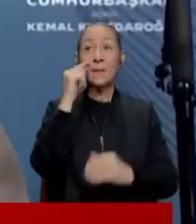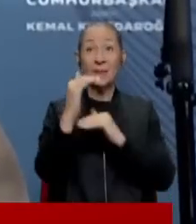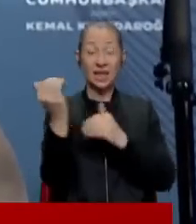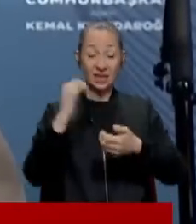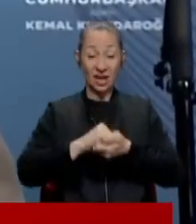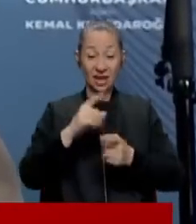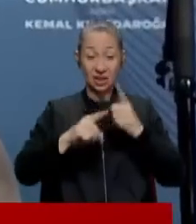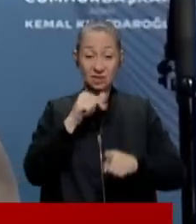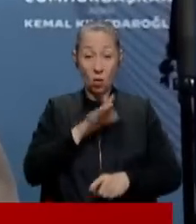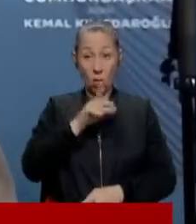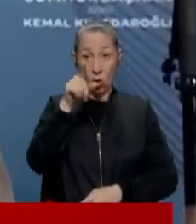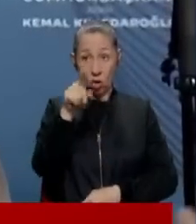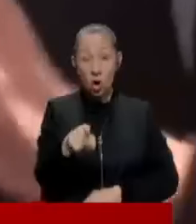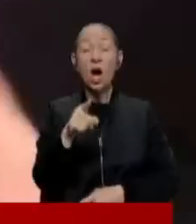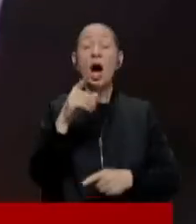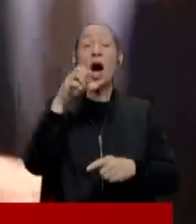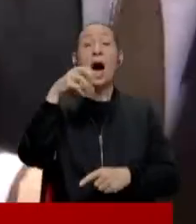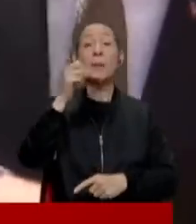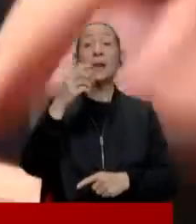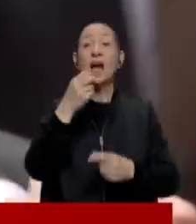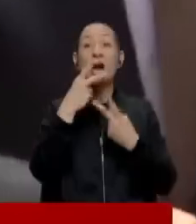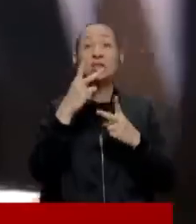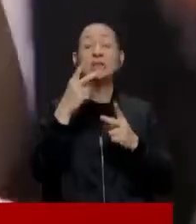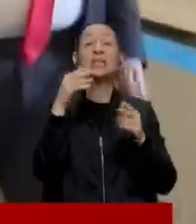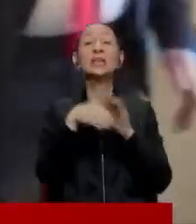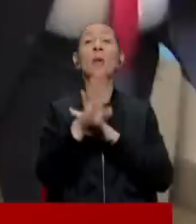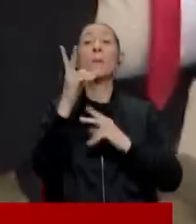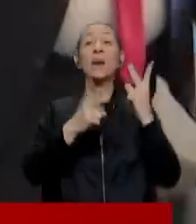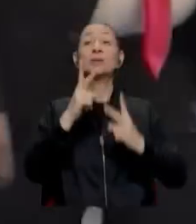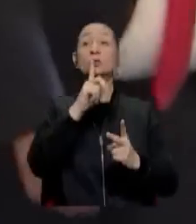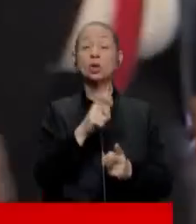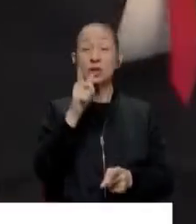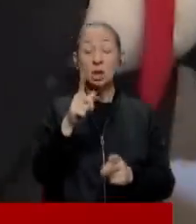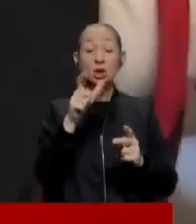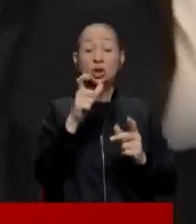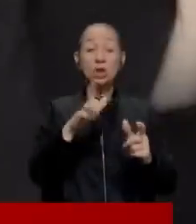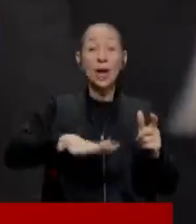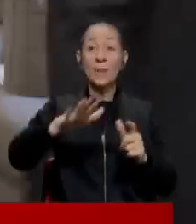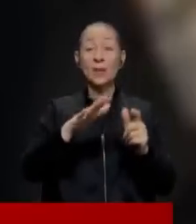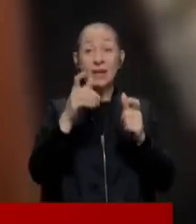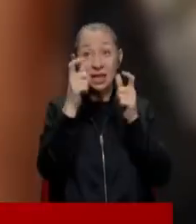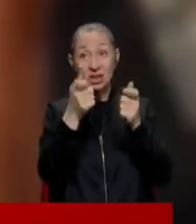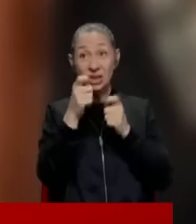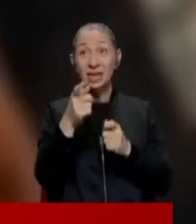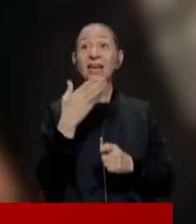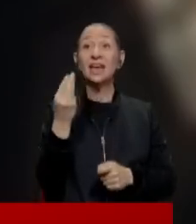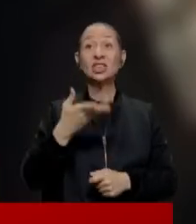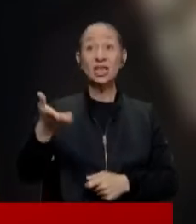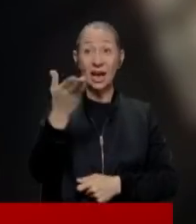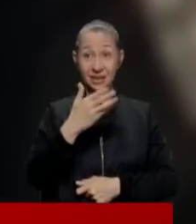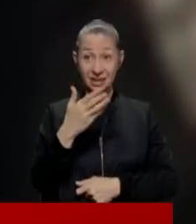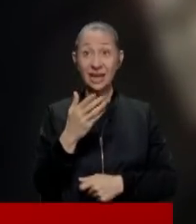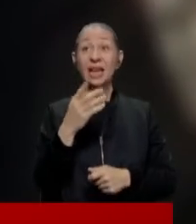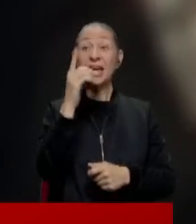ittifakının adı Kemal Kılıçdaroğlu AK Parti beyannamesine girmeyen bazı vaatlerinin de sosyal medyadan altını çizdi gençlere